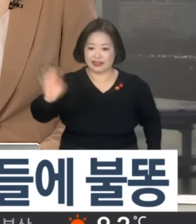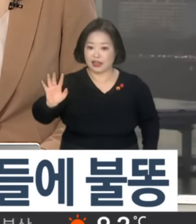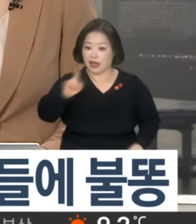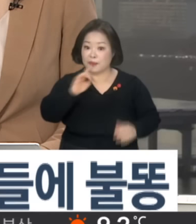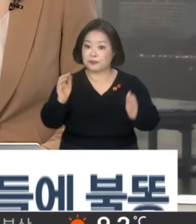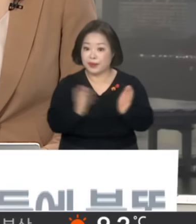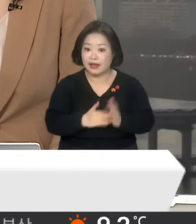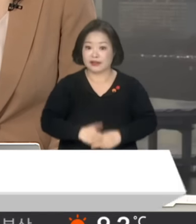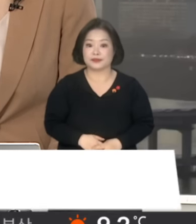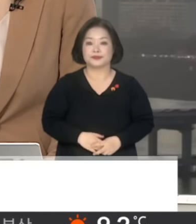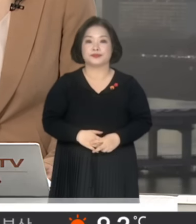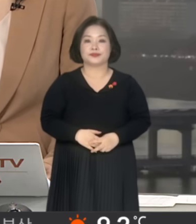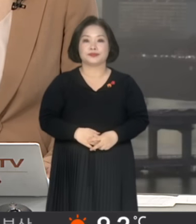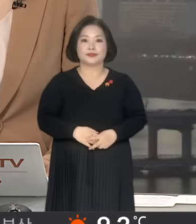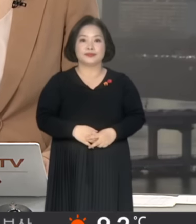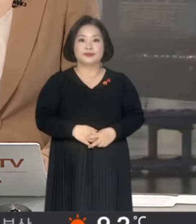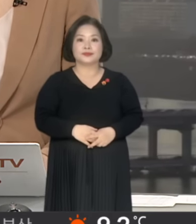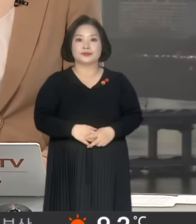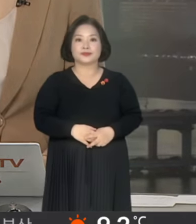있습니다 임광빈